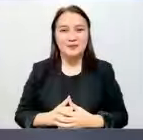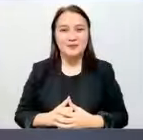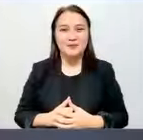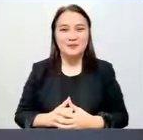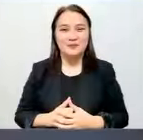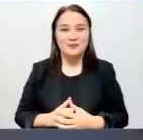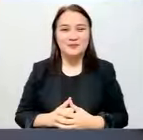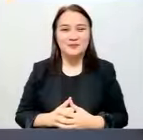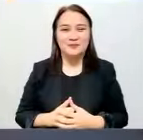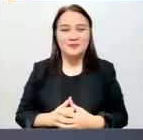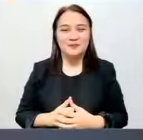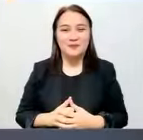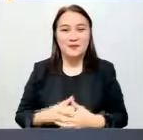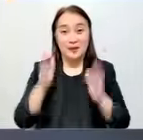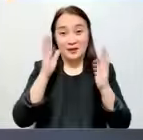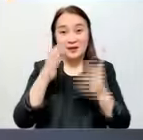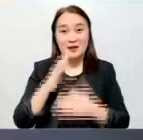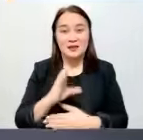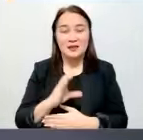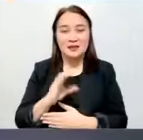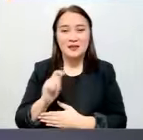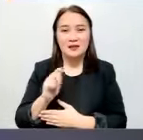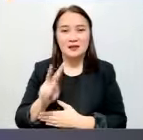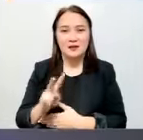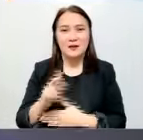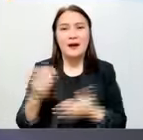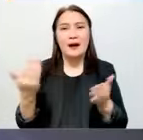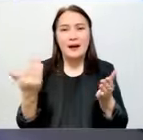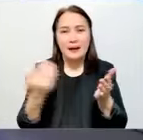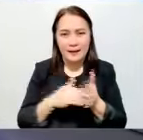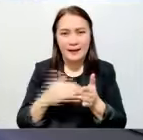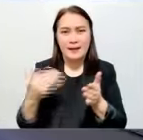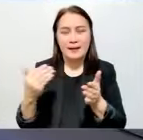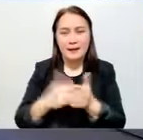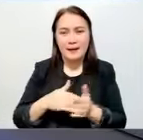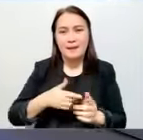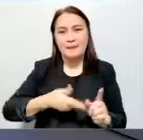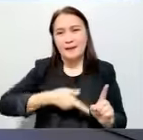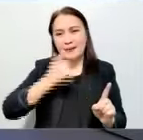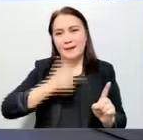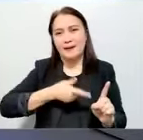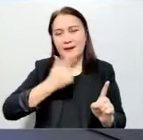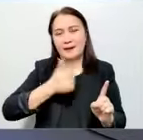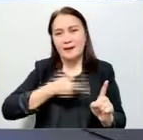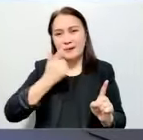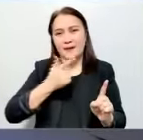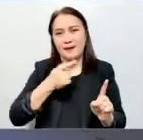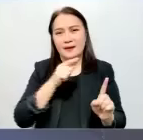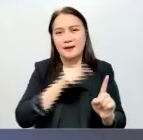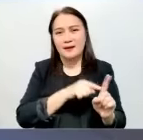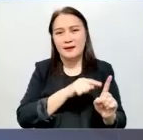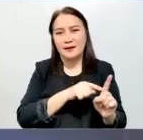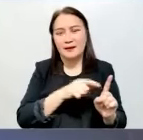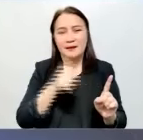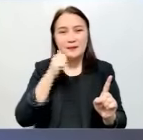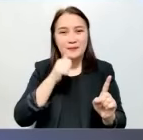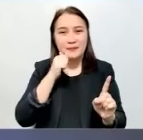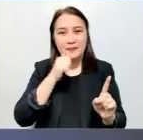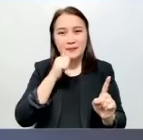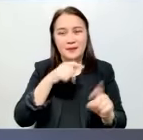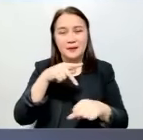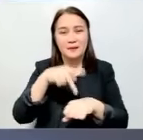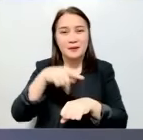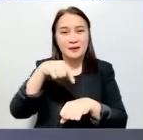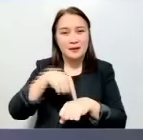Sa pool sa CCTV, ang paulit-ulit na pagbaril hanggang sa mapatay ang isang babae sa Paranaque kagabi.